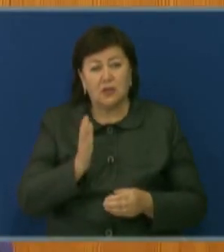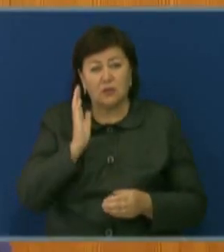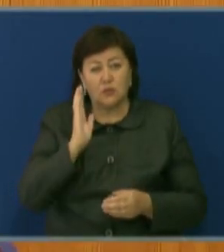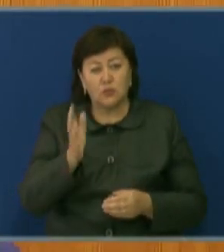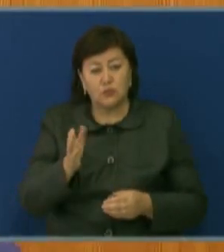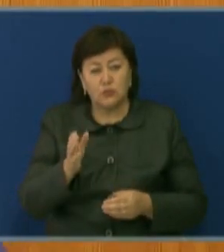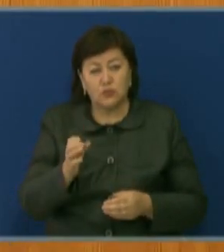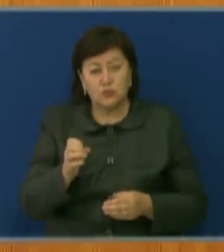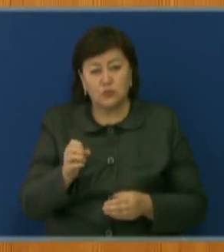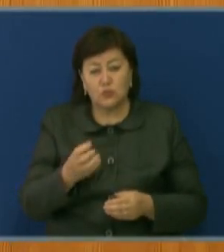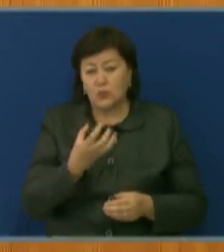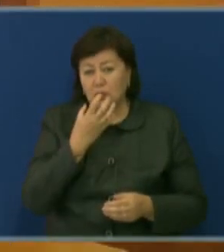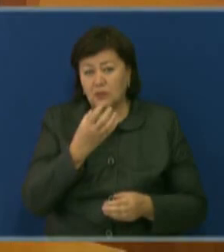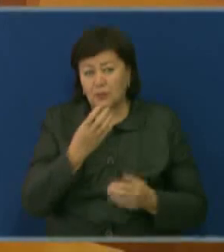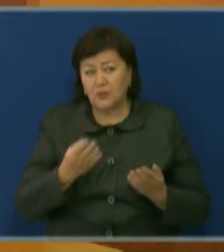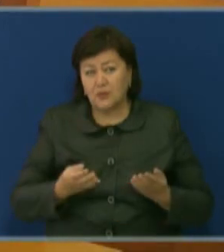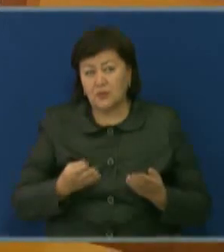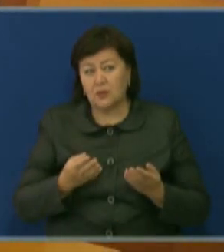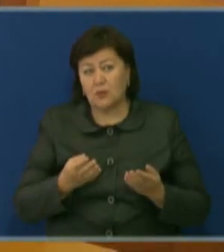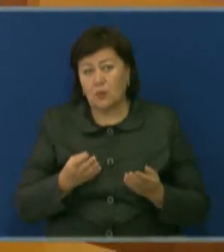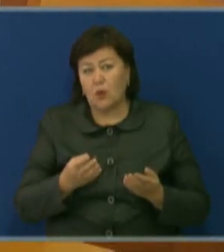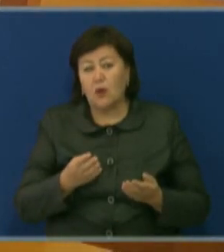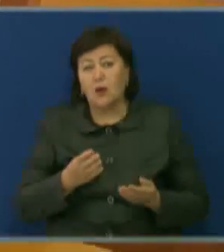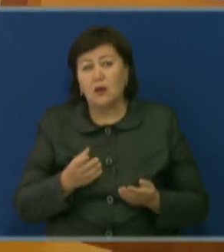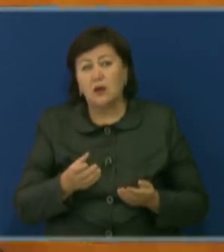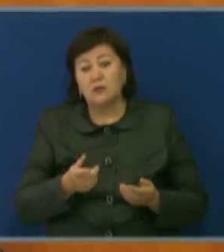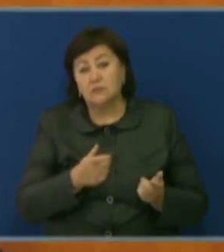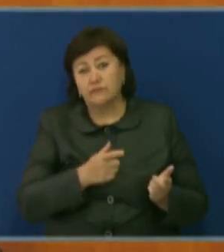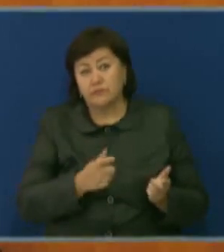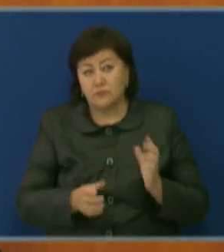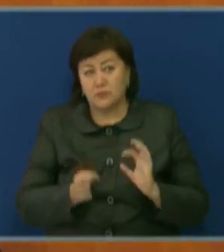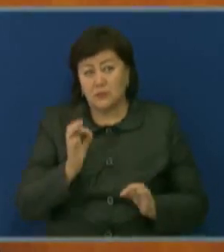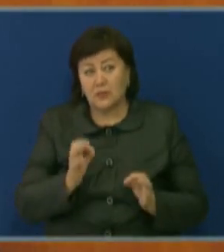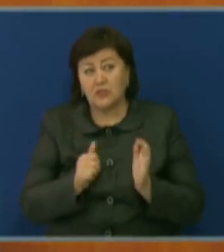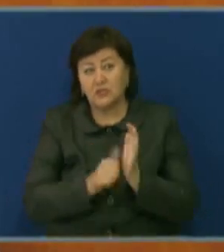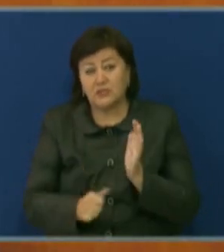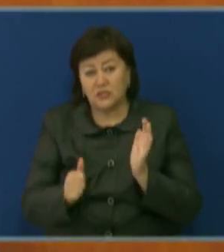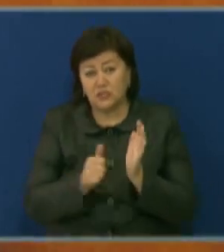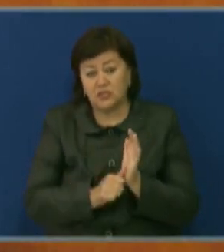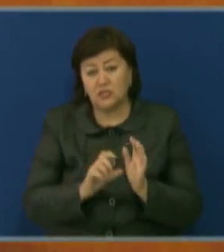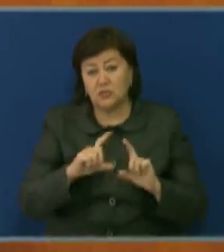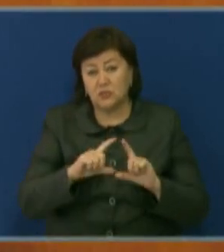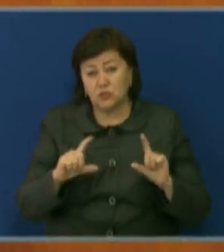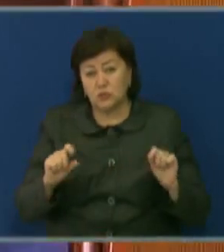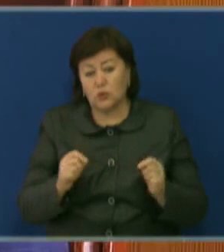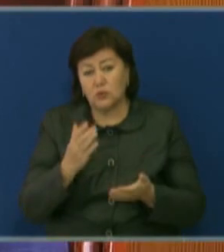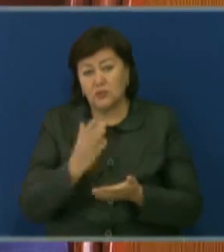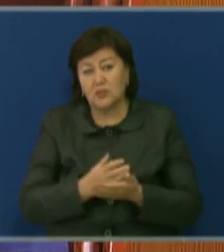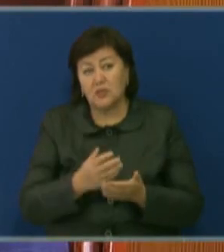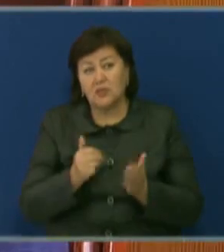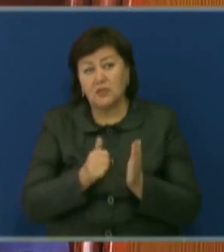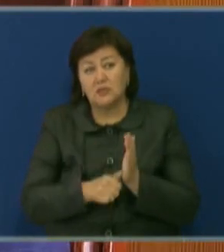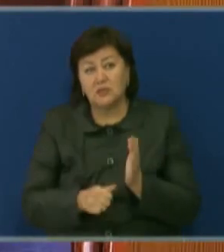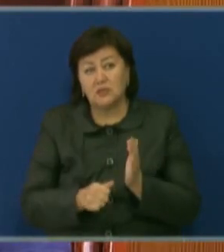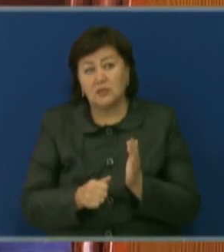отопительному сезону подведомственных объектов получил одобрение. В Семейском регионе есть 66 школ. Из них 43 подключены к центральному